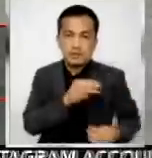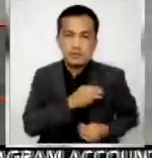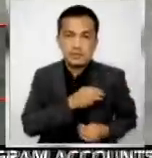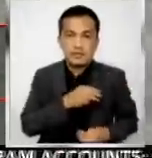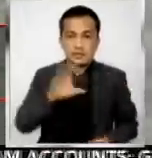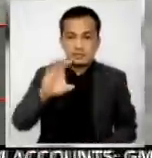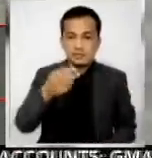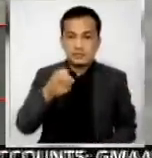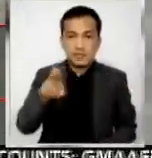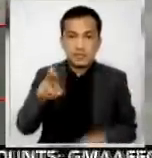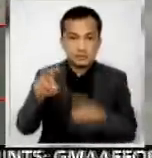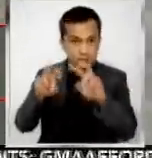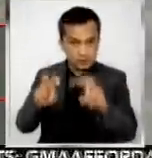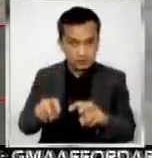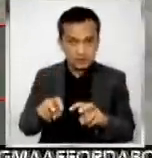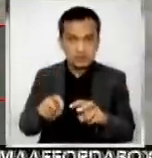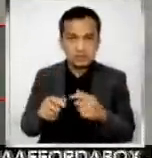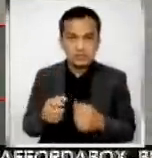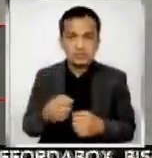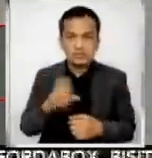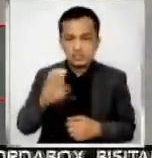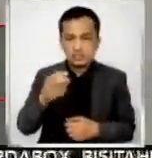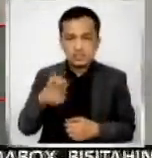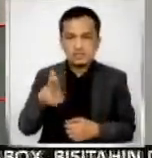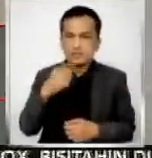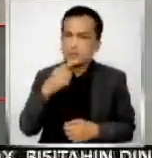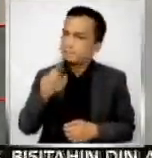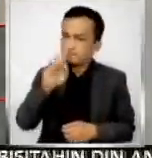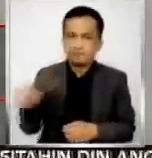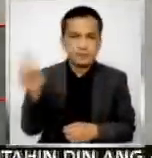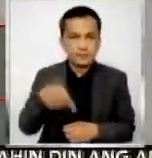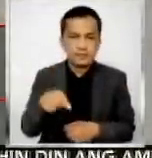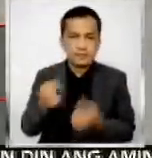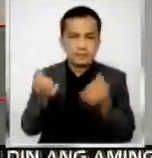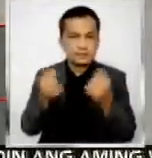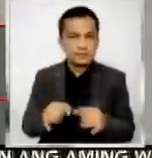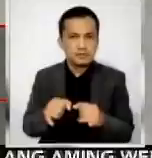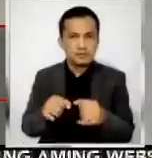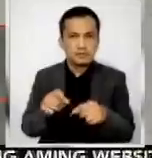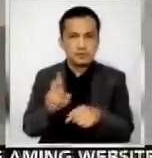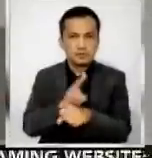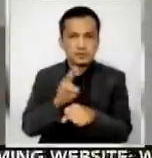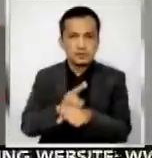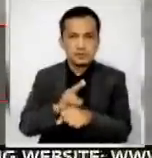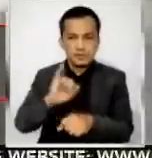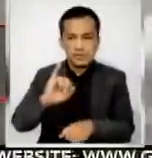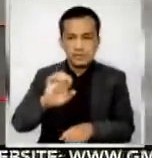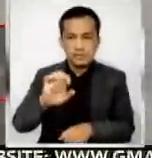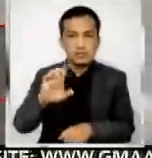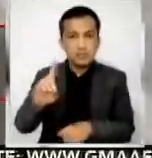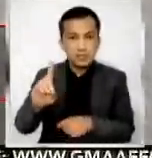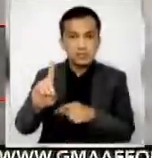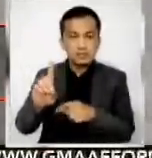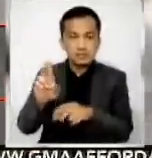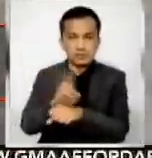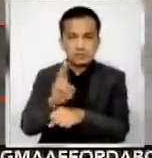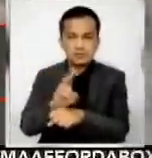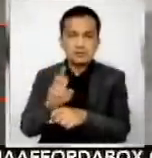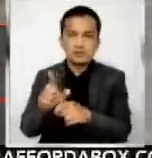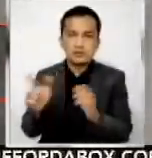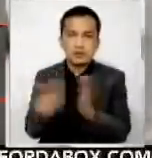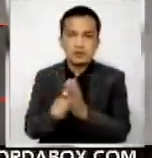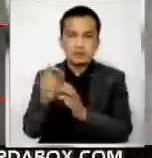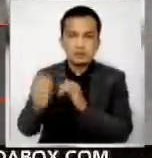pahayag, kinukondena raw ng CHR ang insidente at ang paggamit ng anti-personnel landmine na ipinagbabawal sa international humanitarian